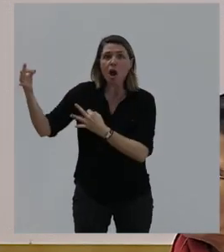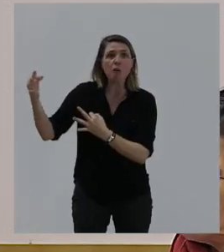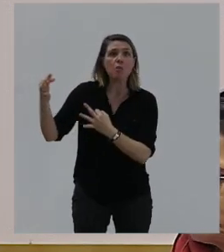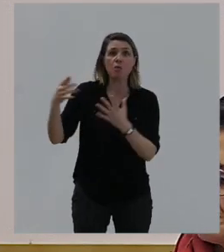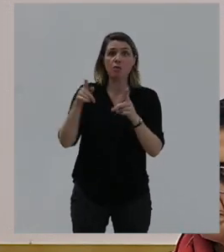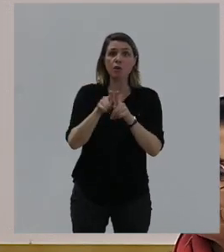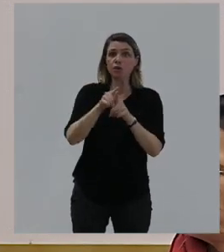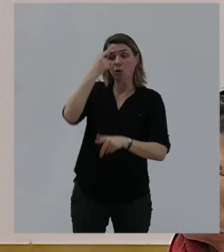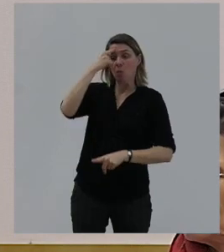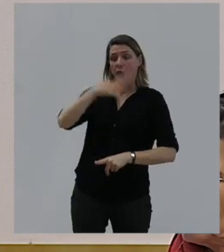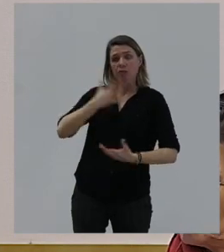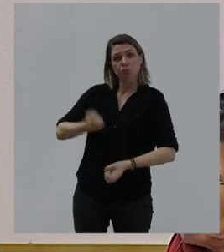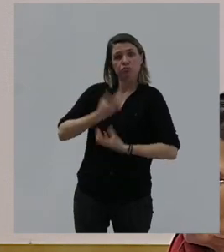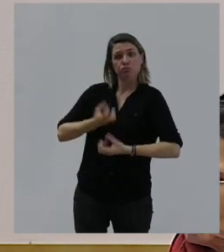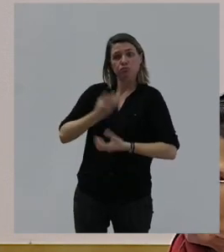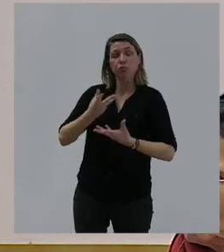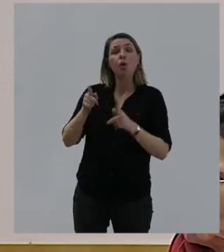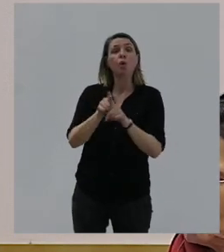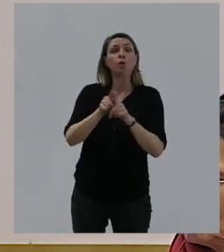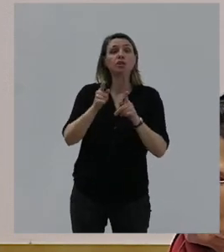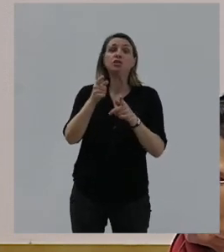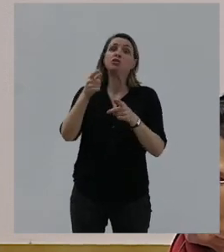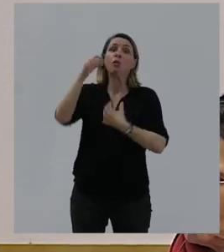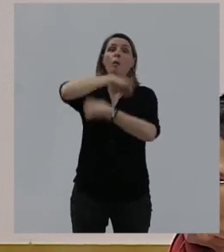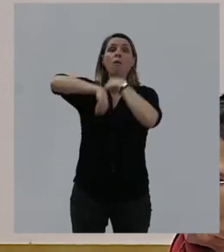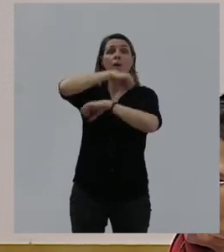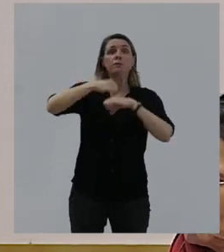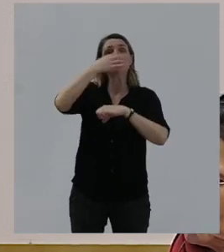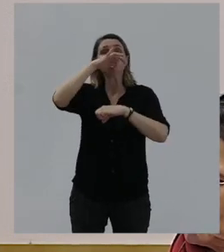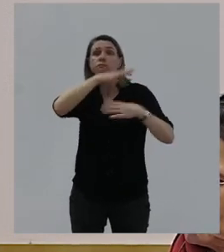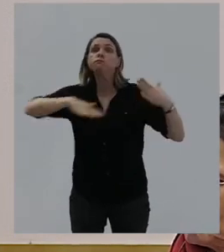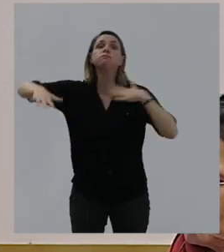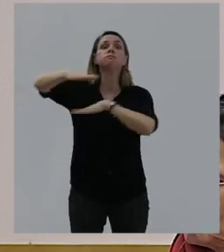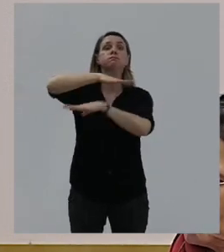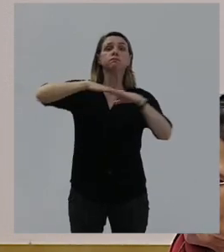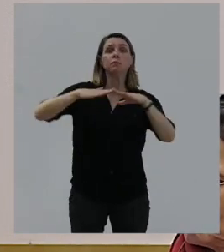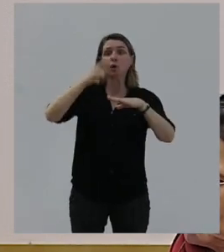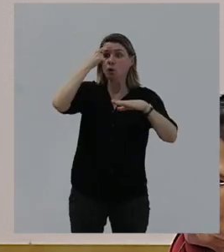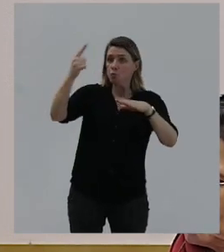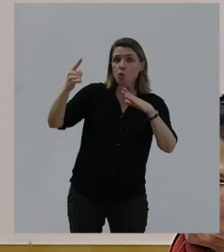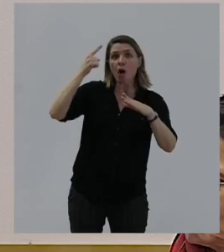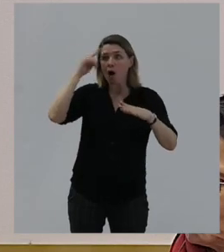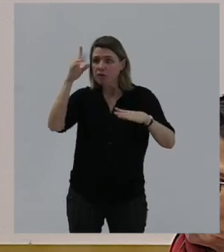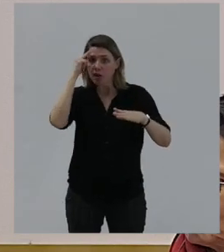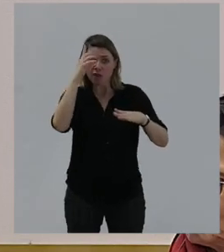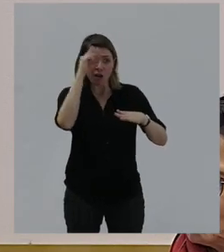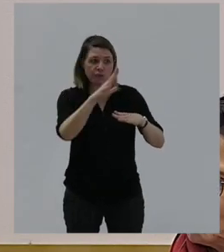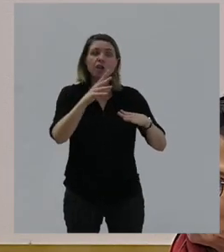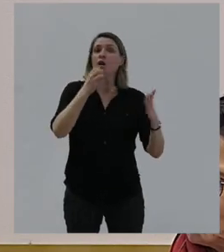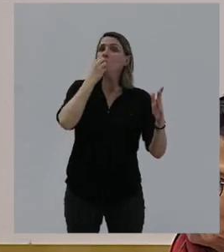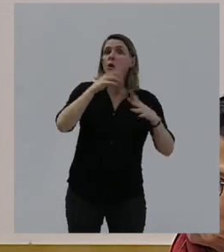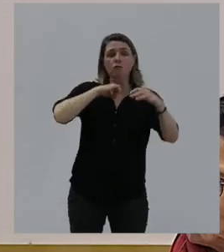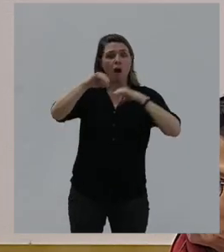faisons entendre notre avis. Nous organisons des dialogues bilatéraux pour balayer les sujets que nous avons en commun. Les bonnes relations actuelles